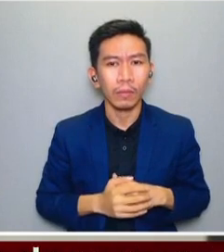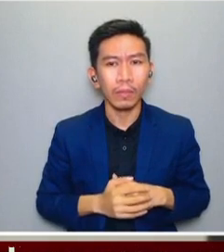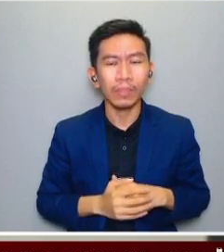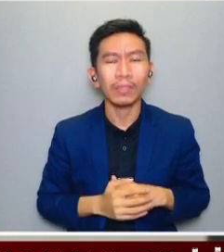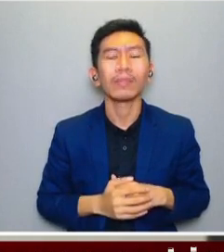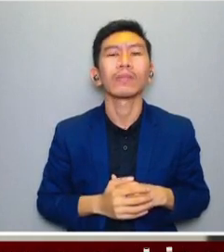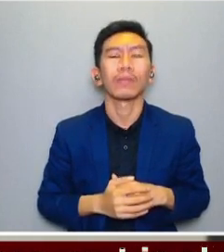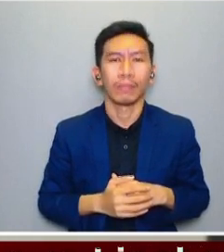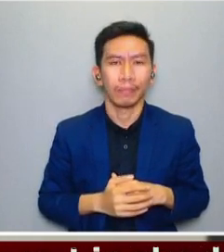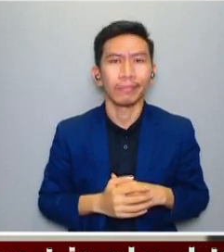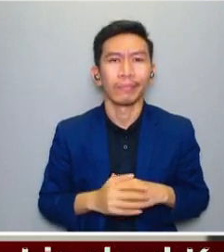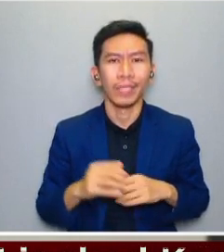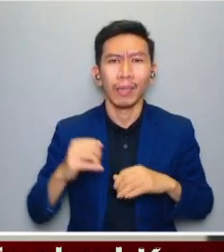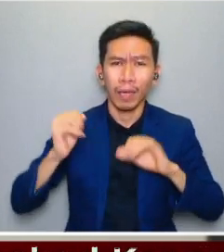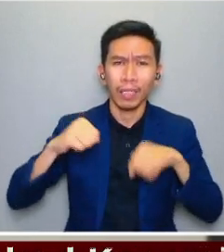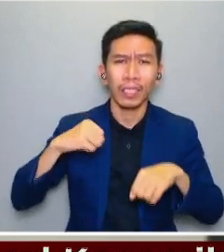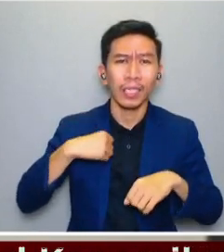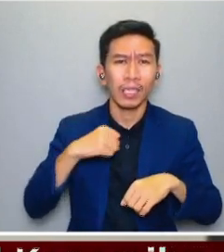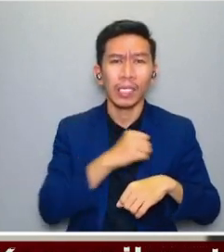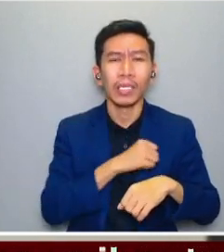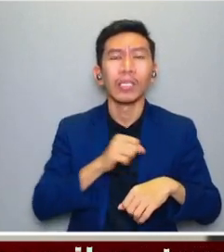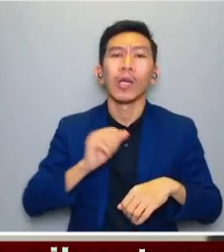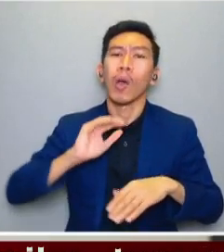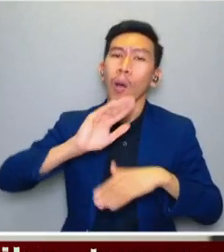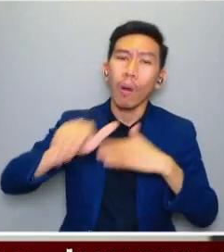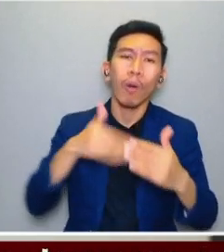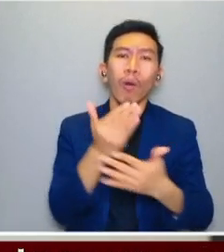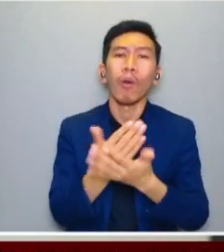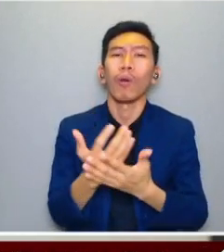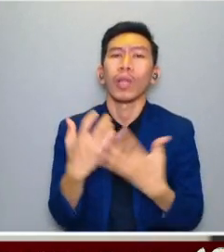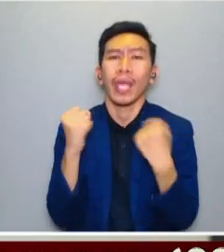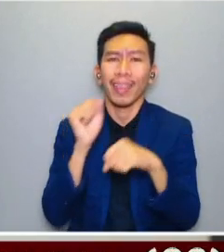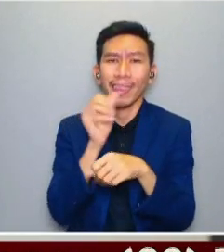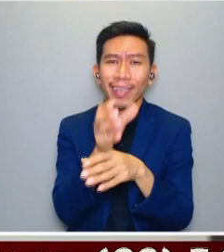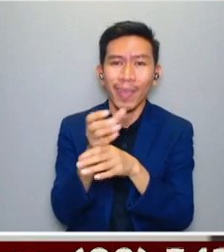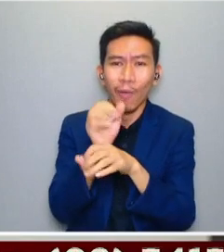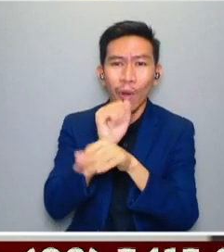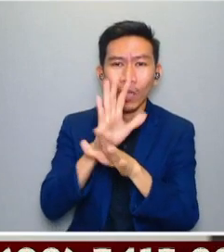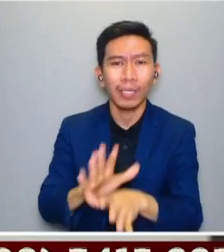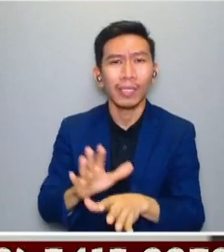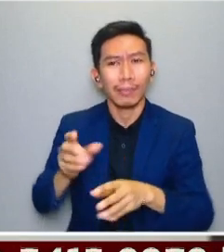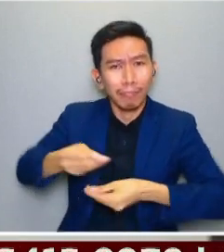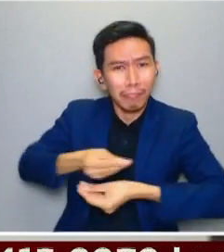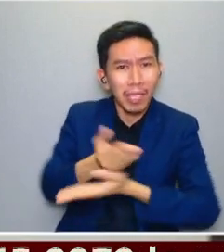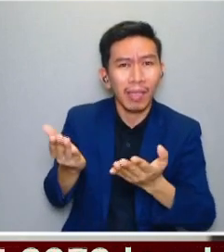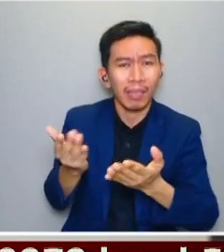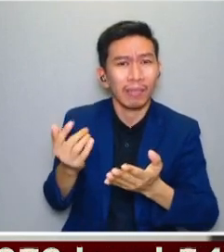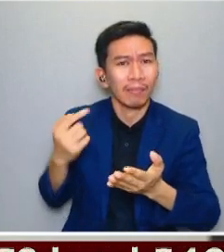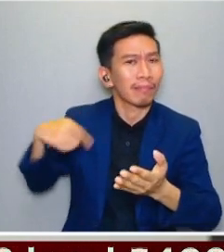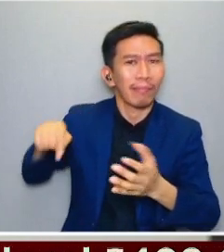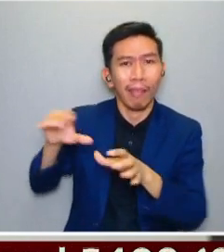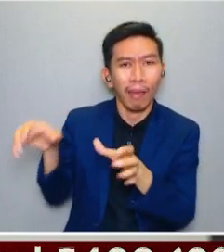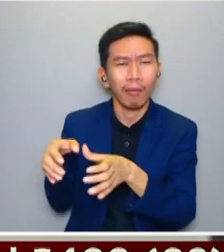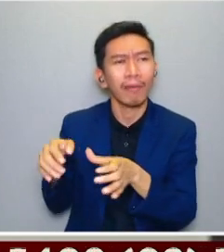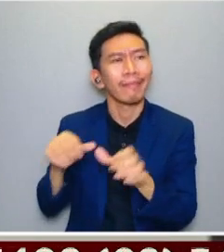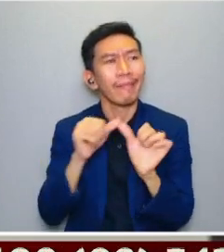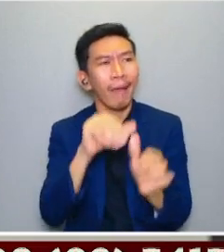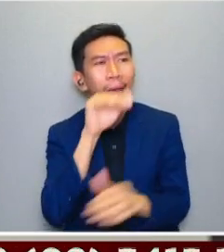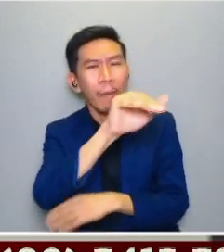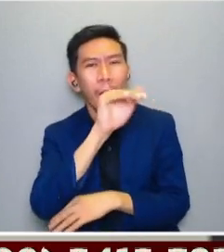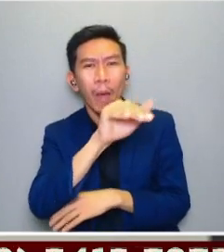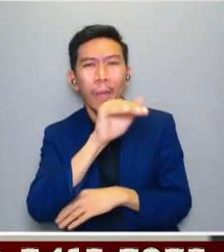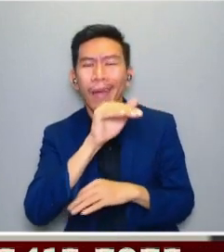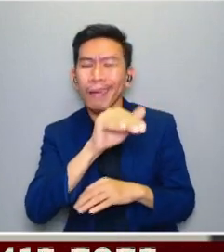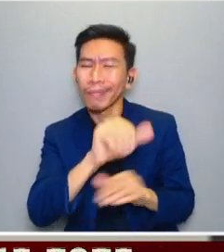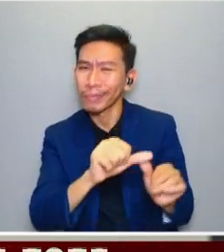ng healthcare workers ay bibigyan. Hindi po kami titigil hanggat hindi namin makuha lahat ng mga